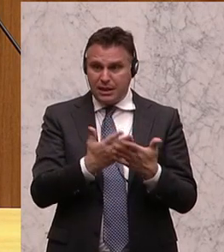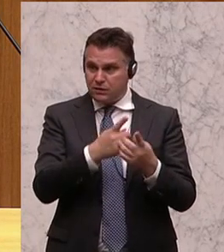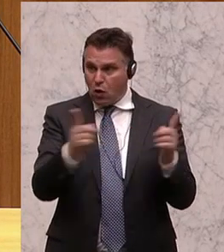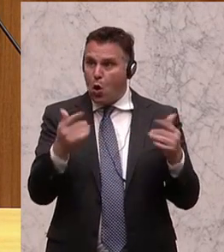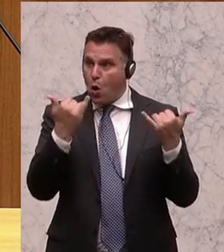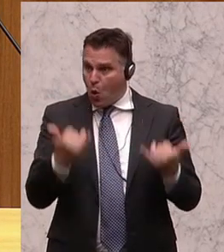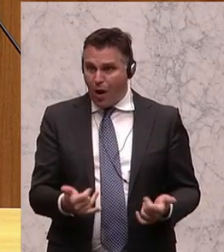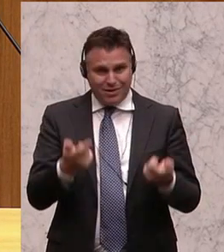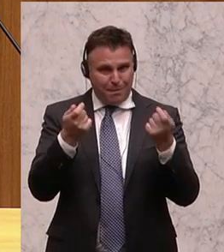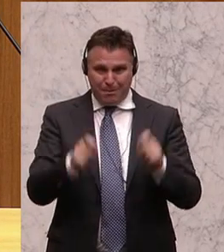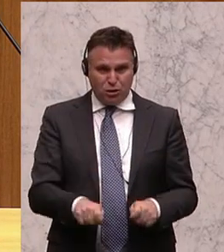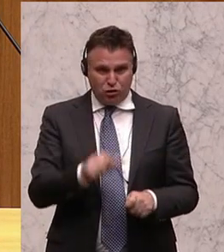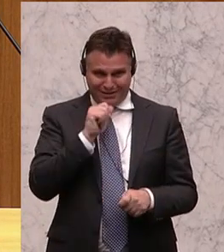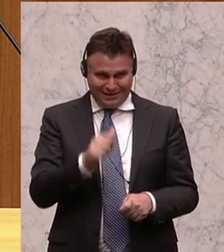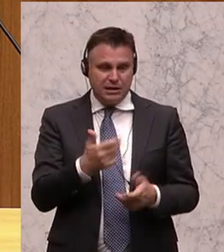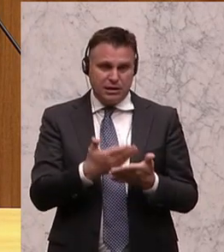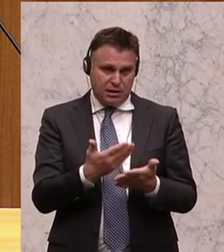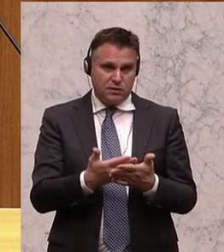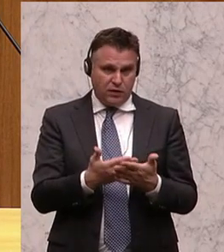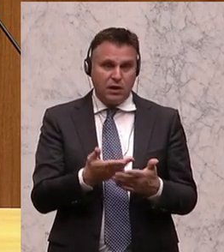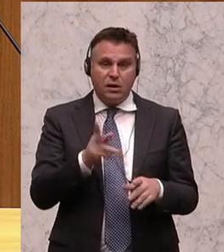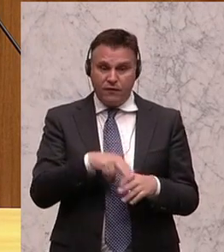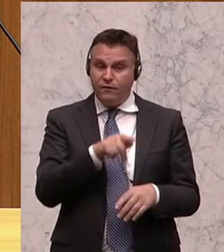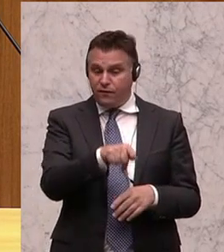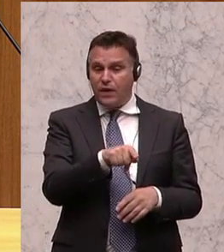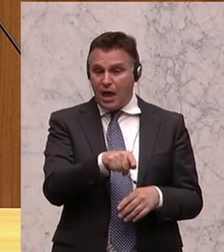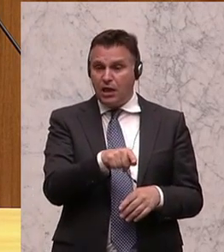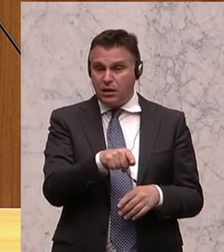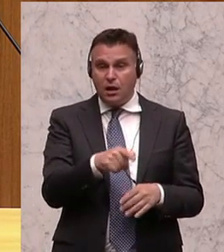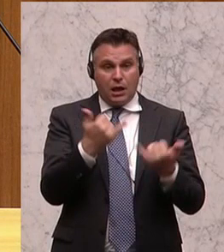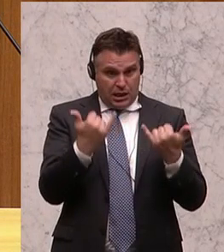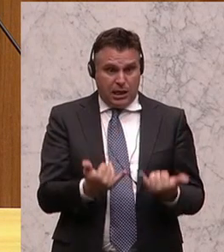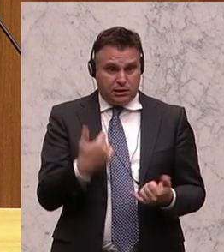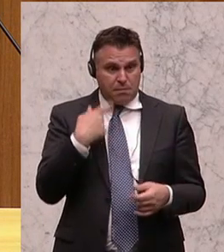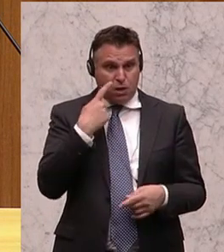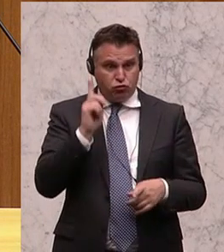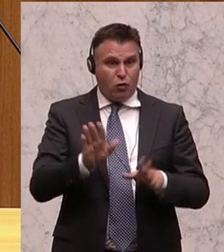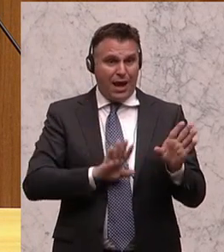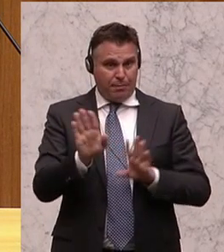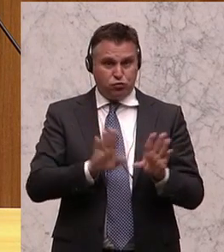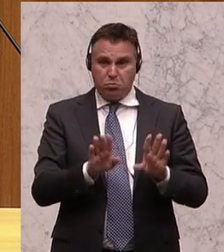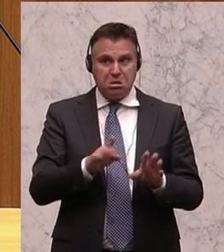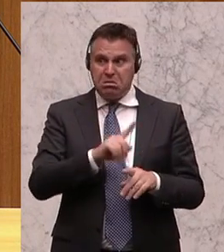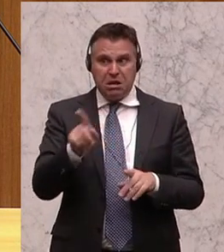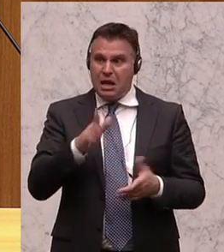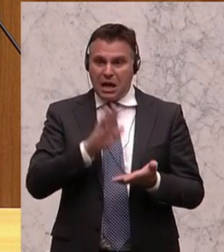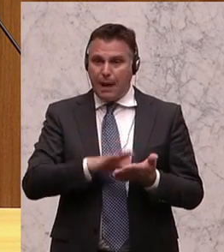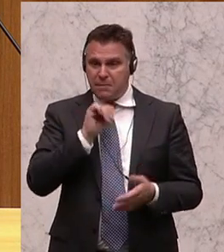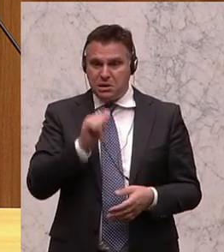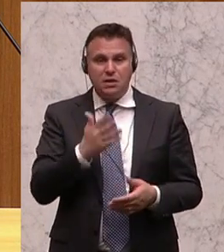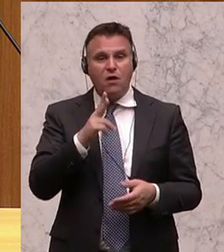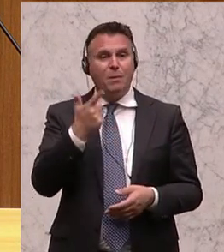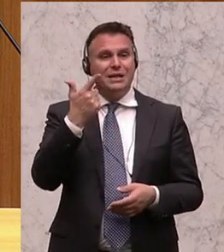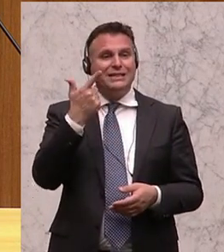sage es gleich dazu, hätten wir den One-Stop-Shop, hätte ich dafür votiert, dass wir es jetzt gleich auch abstimmen, ging nicht, weil wir die